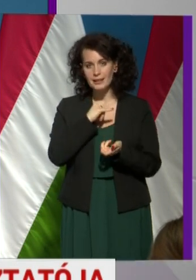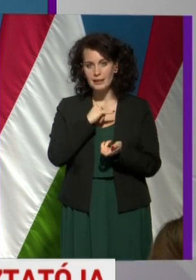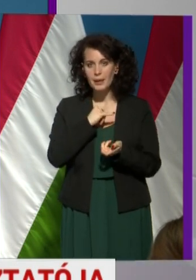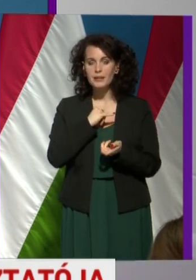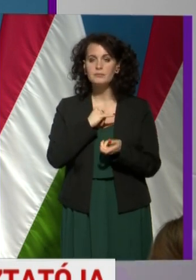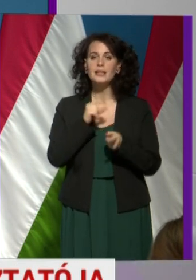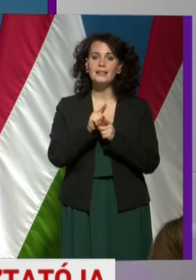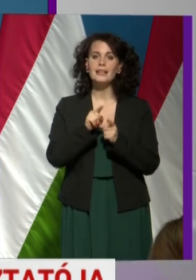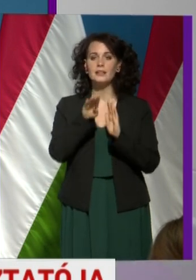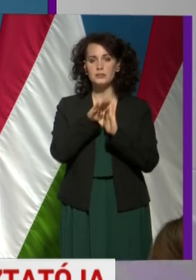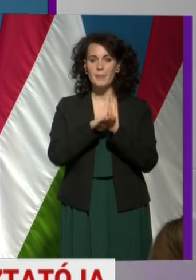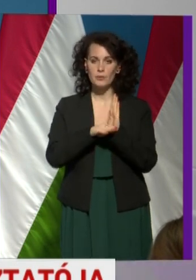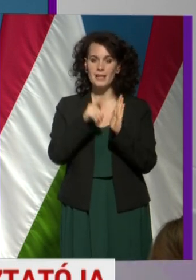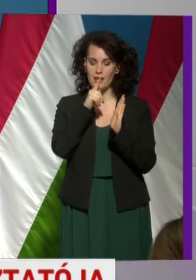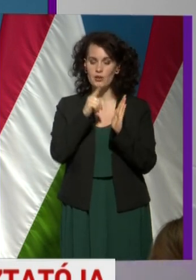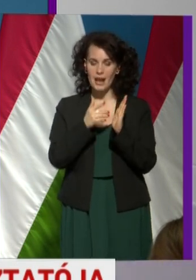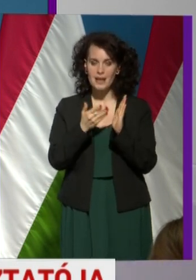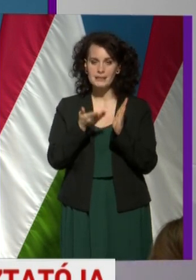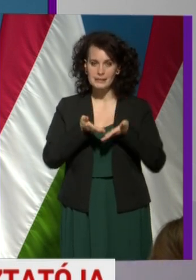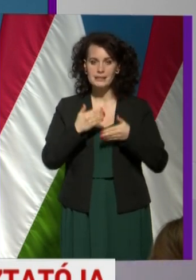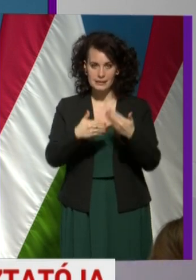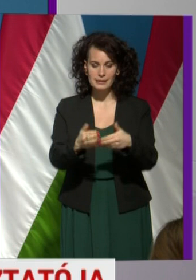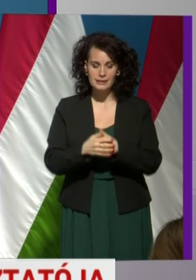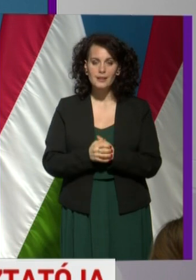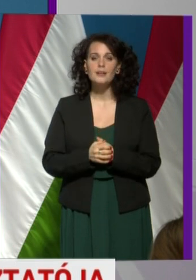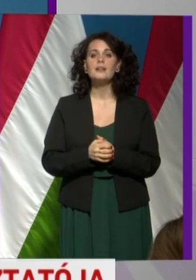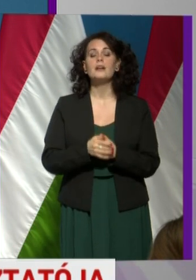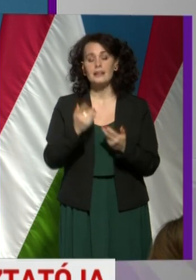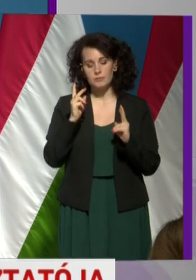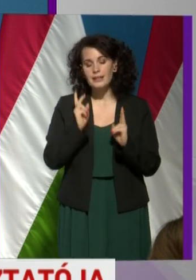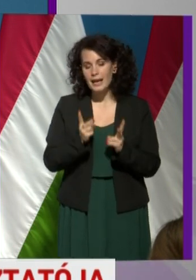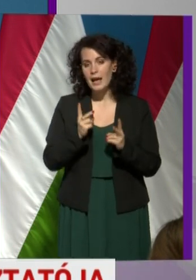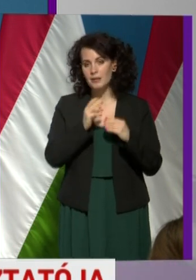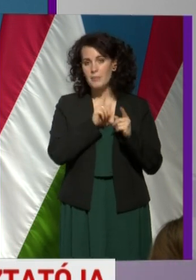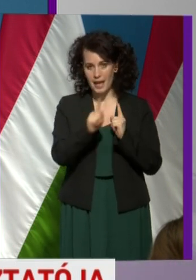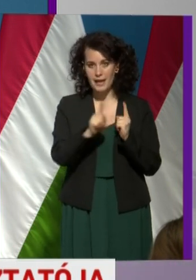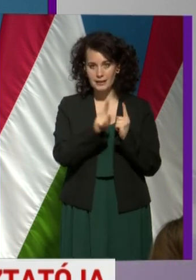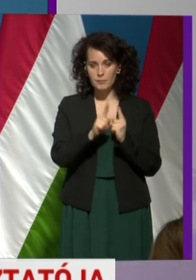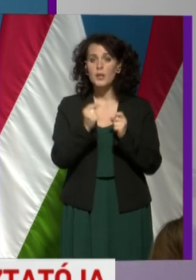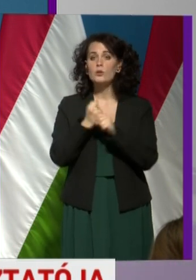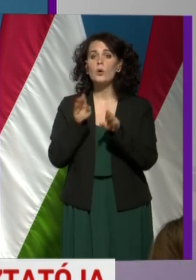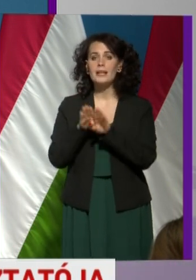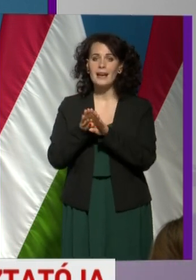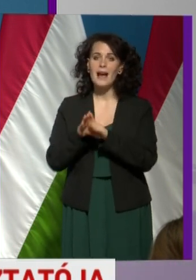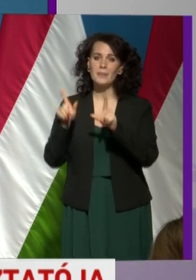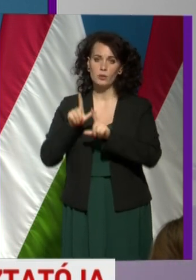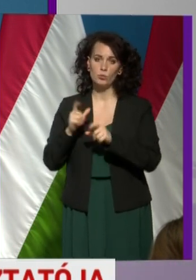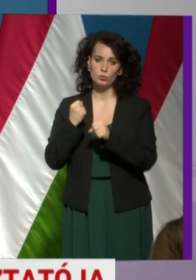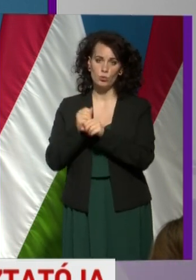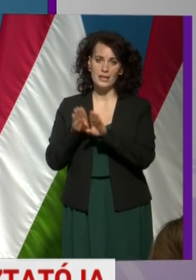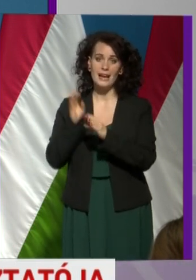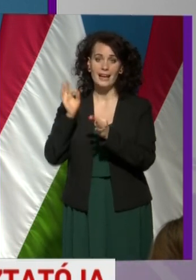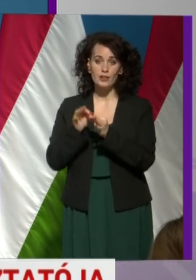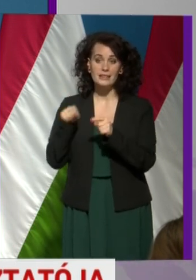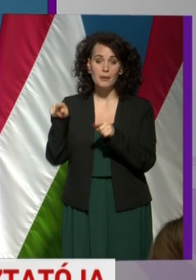ilyen szabályozás születik majd, természetesen szükséges a bejárás. A kollégák esetén, pedagógus kollégák esetén, abban